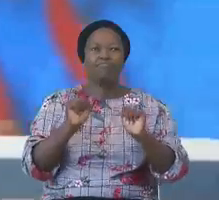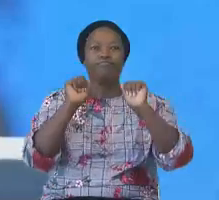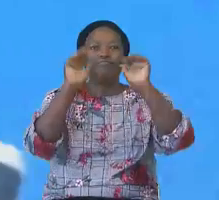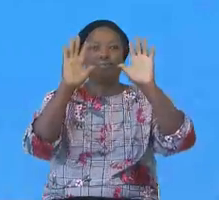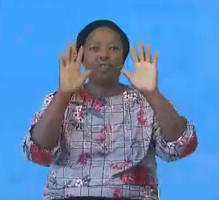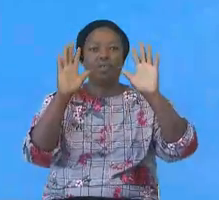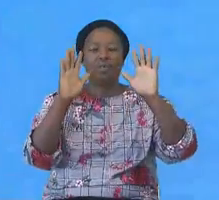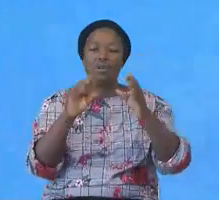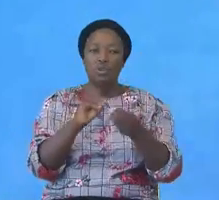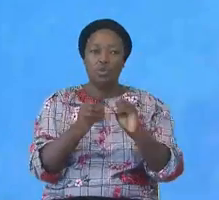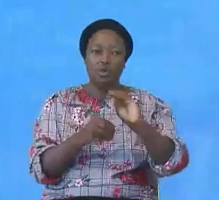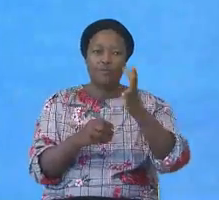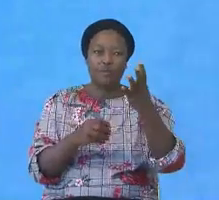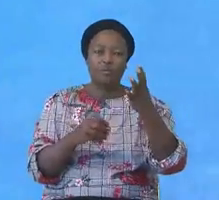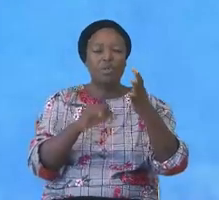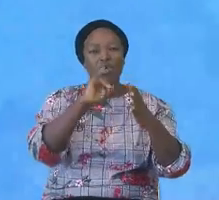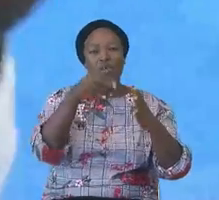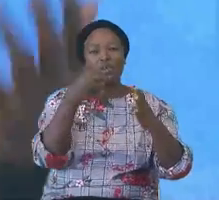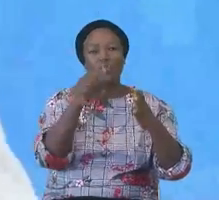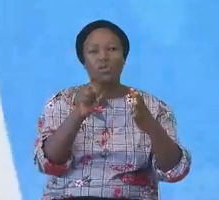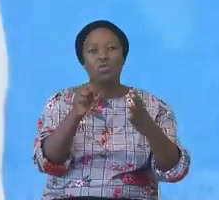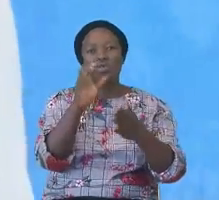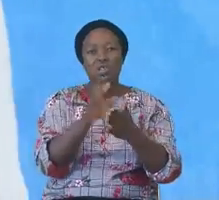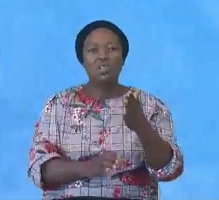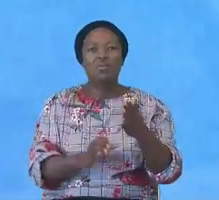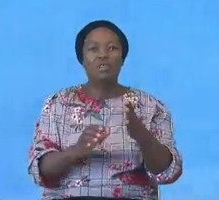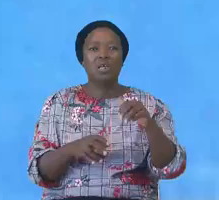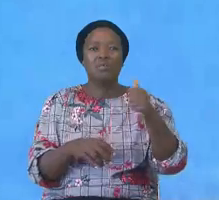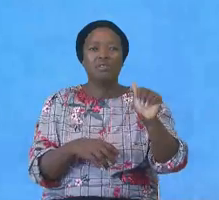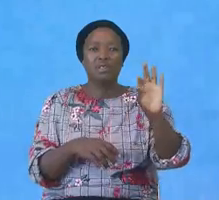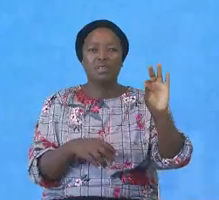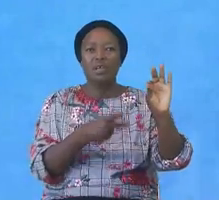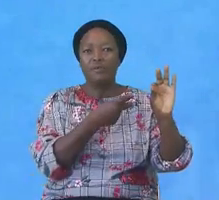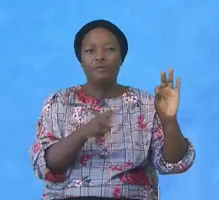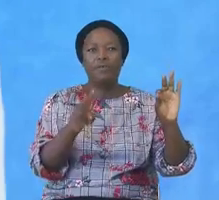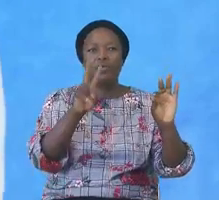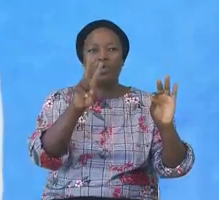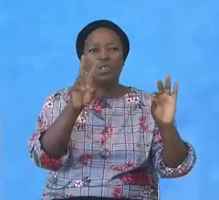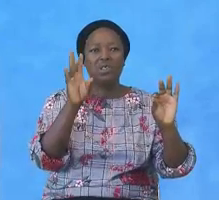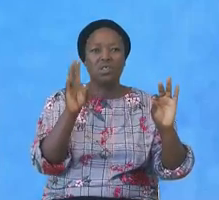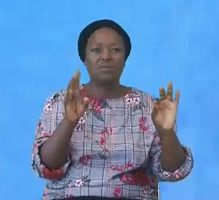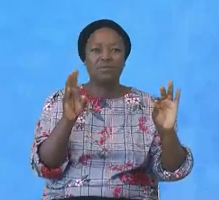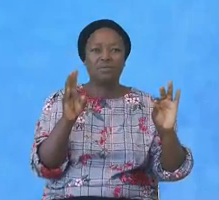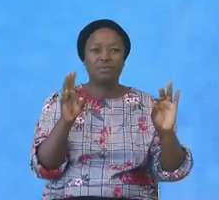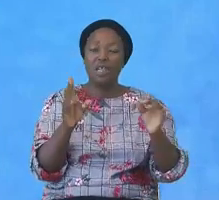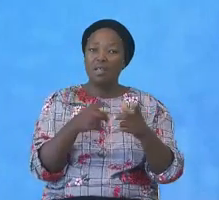Et en disant ces paroles, il expira. Quatrièmement,